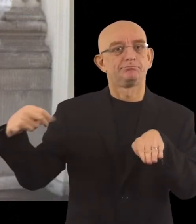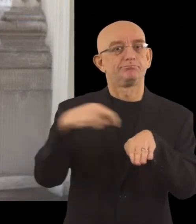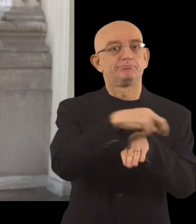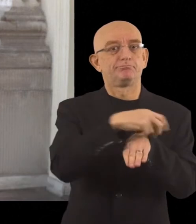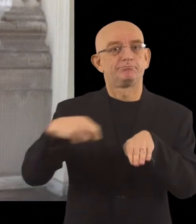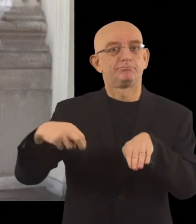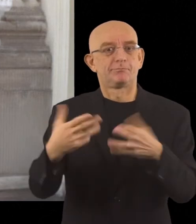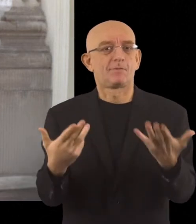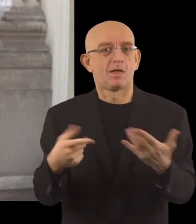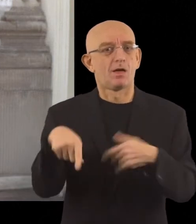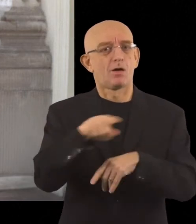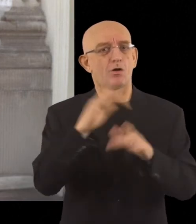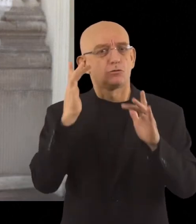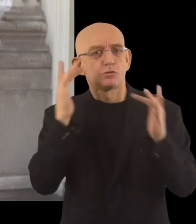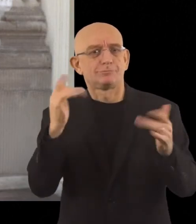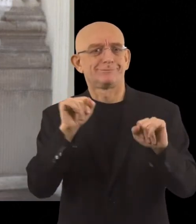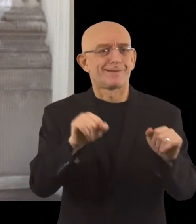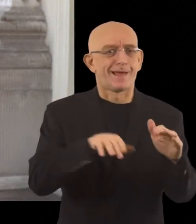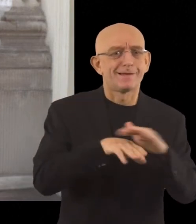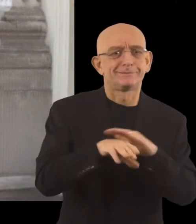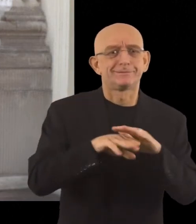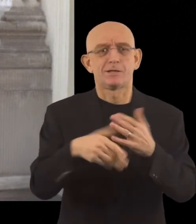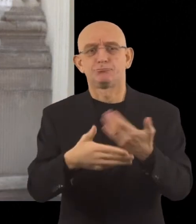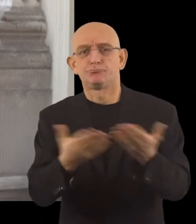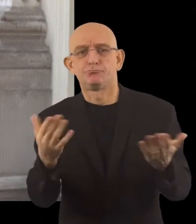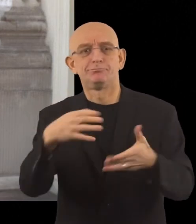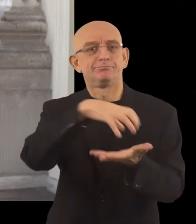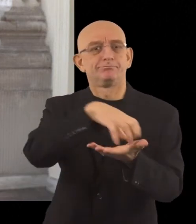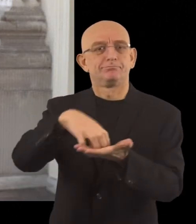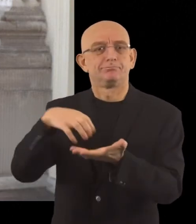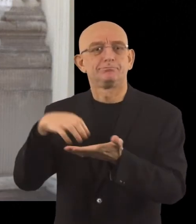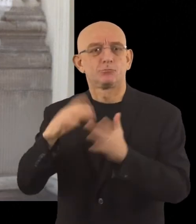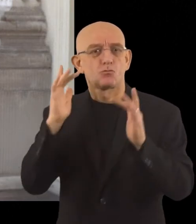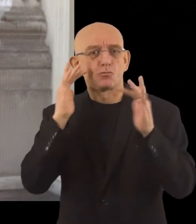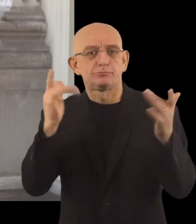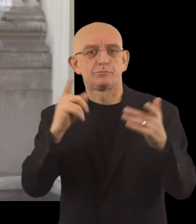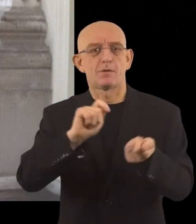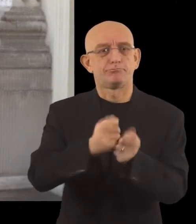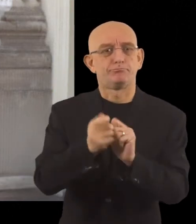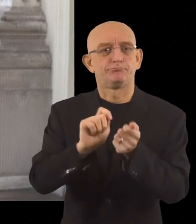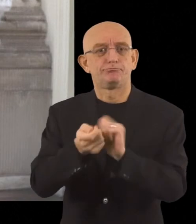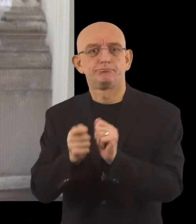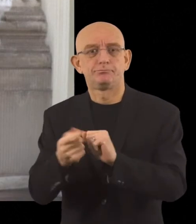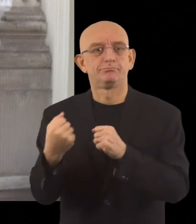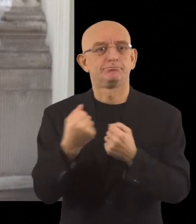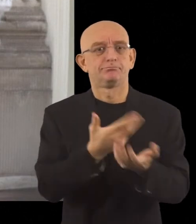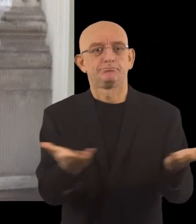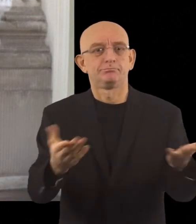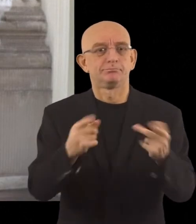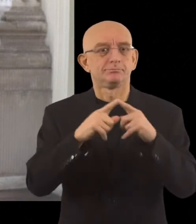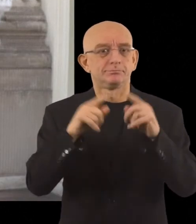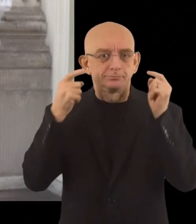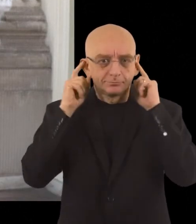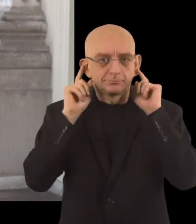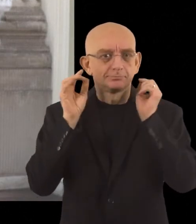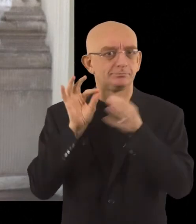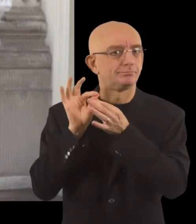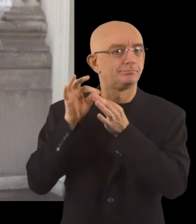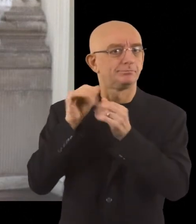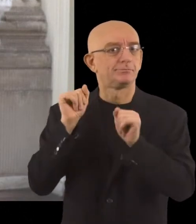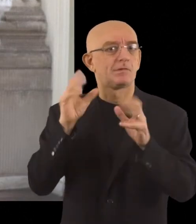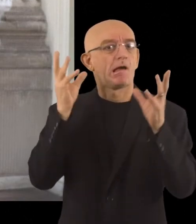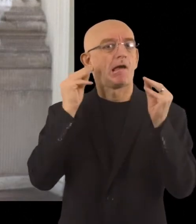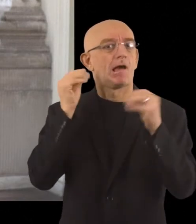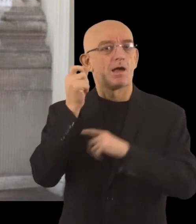Działamy również w obszarze dostępności kultury. Coraz więcej instytucji kultury wyposażonych jest w pętle indukcyjne dla osób